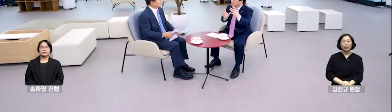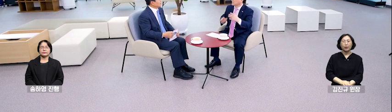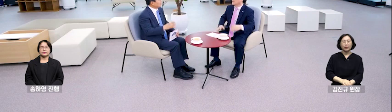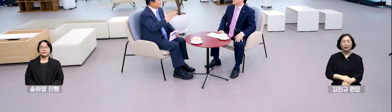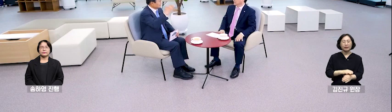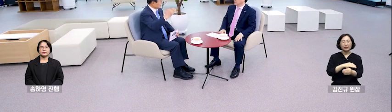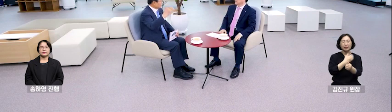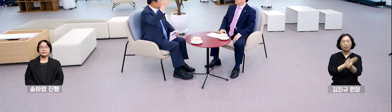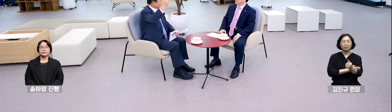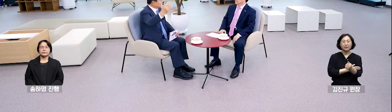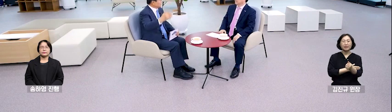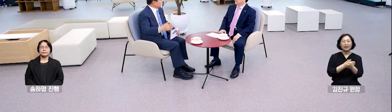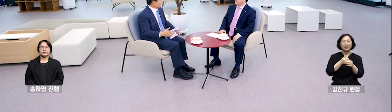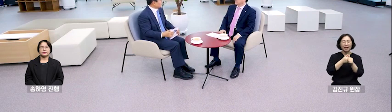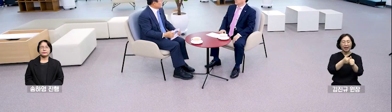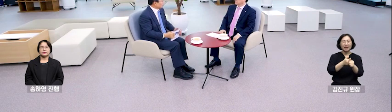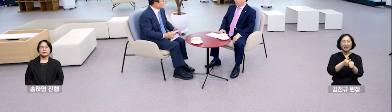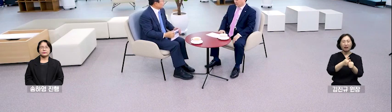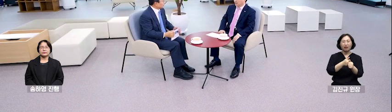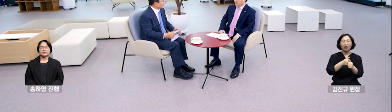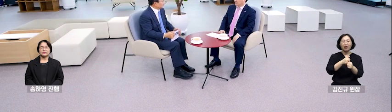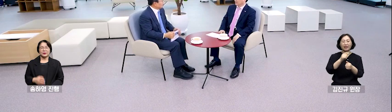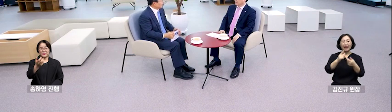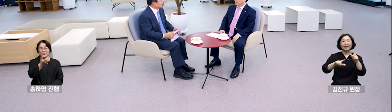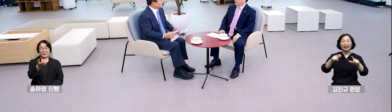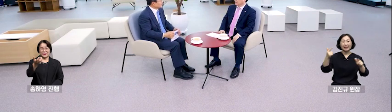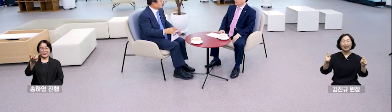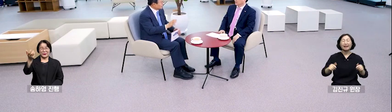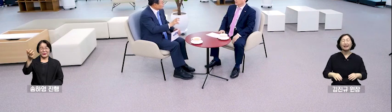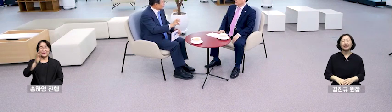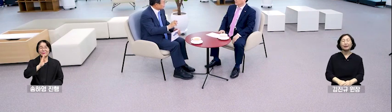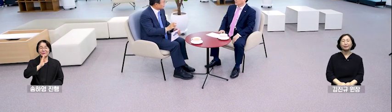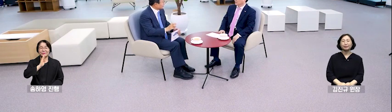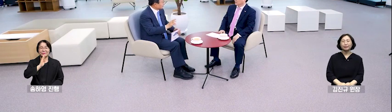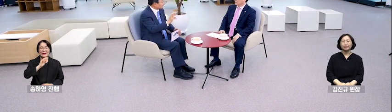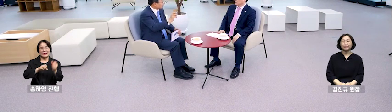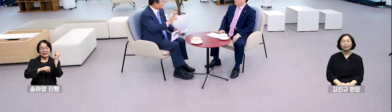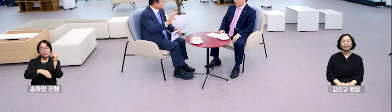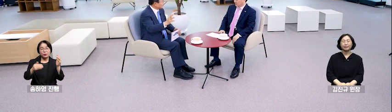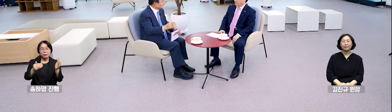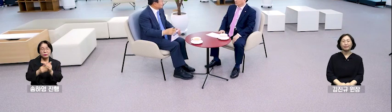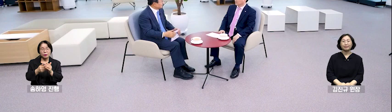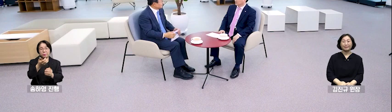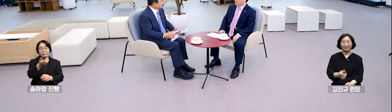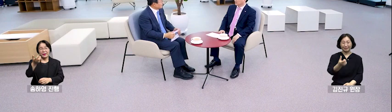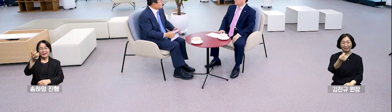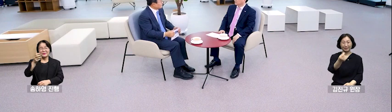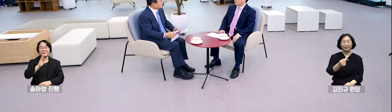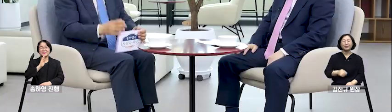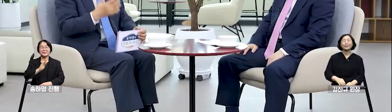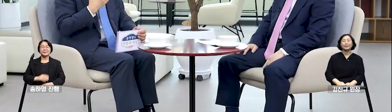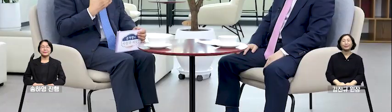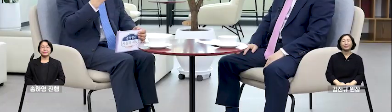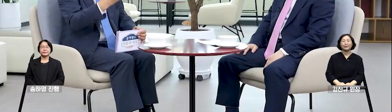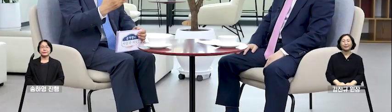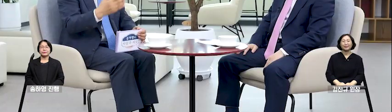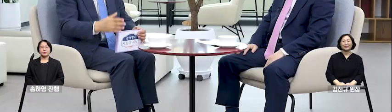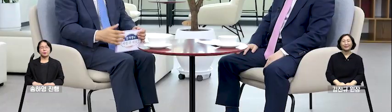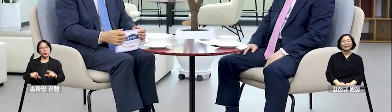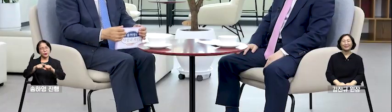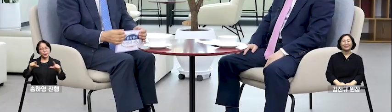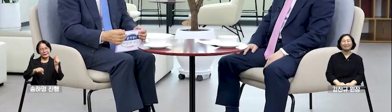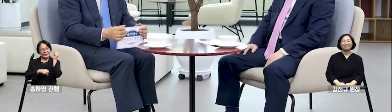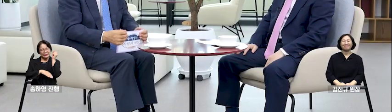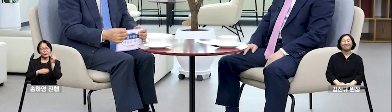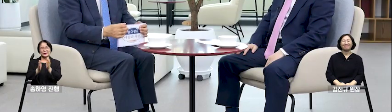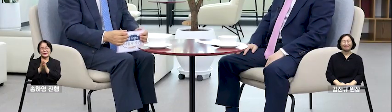쭉 바라오며 낳게 내비를 따라 올라가야 네네 기초가 조금 내고 누군데 내 그렇습니다 우리같은 사랑하고